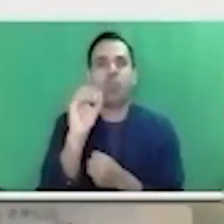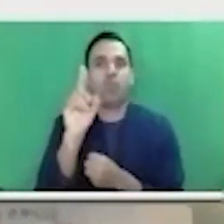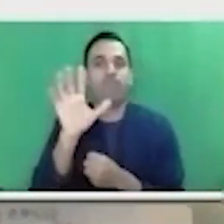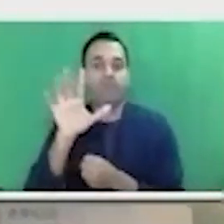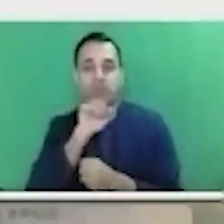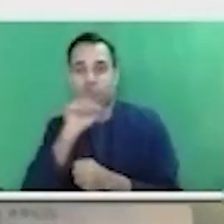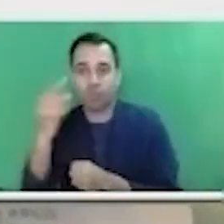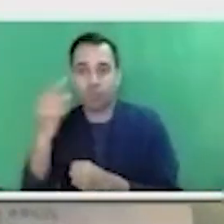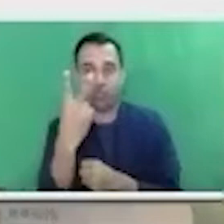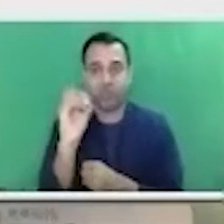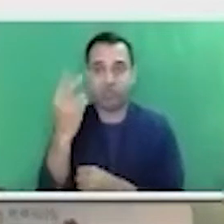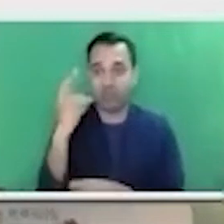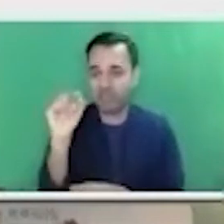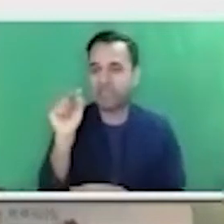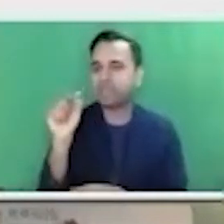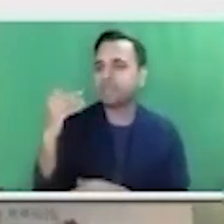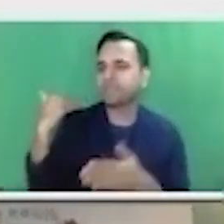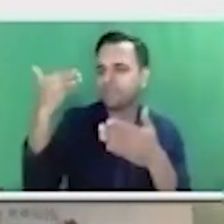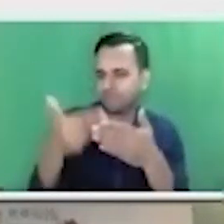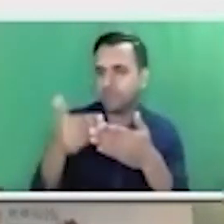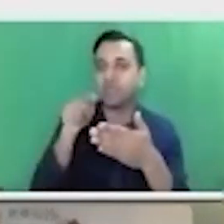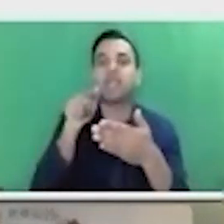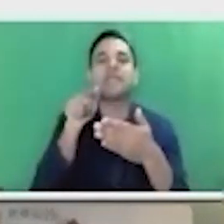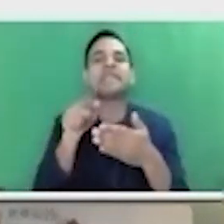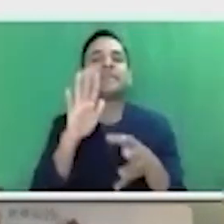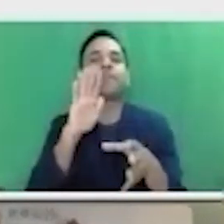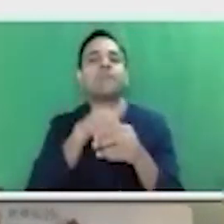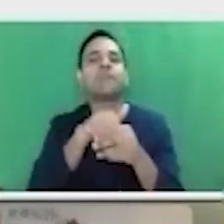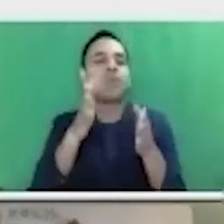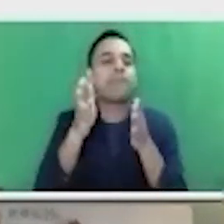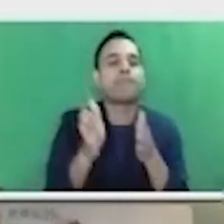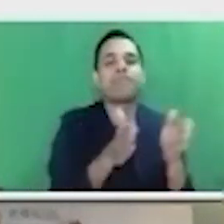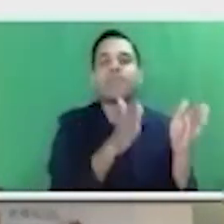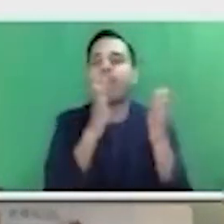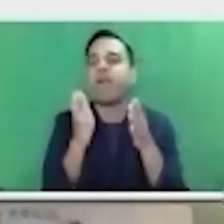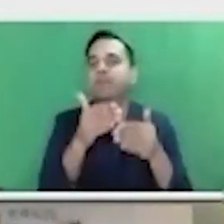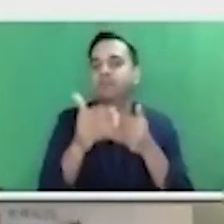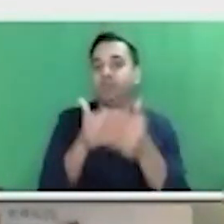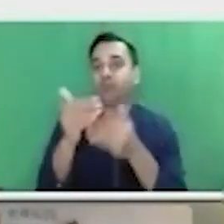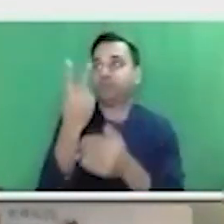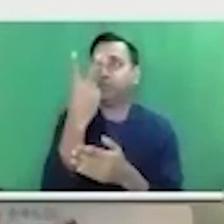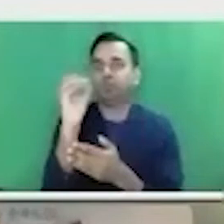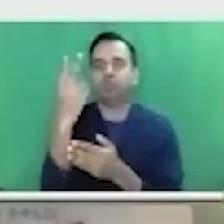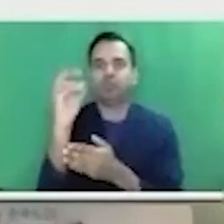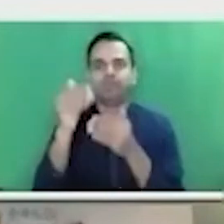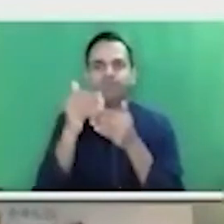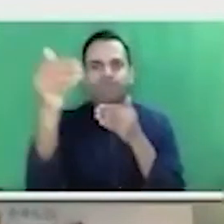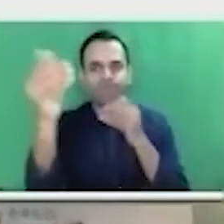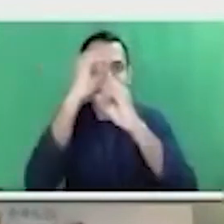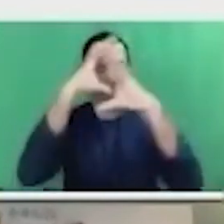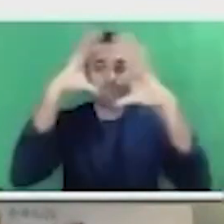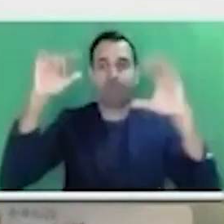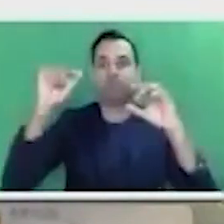والتركيز كان على الجودة ودور المرأة الفعال والبنات أيضاً في جميع المجالات.